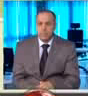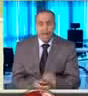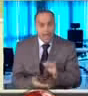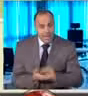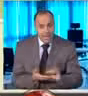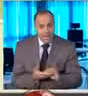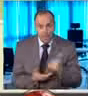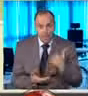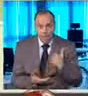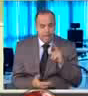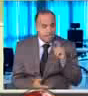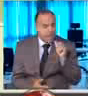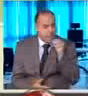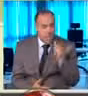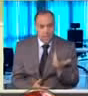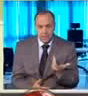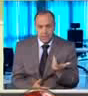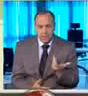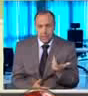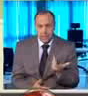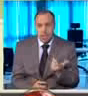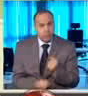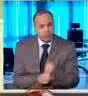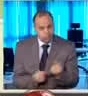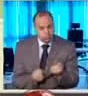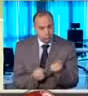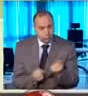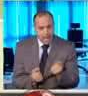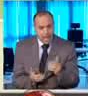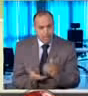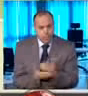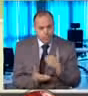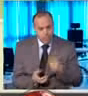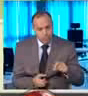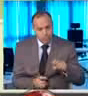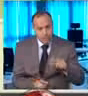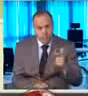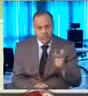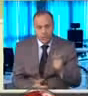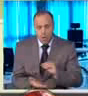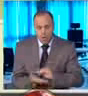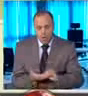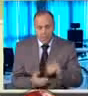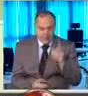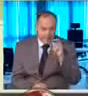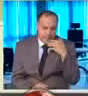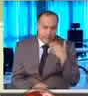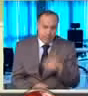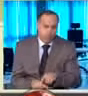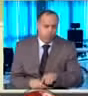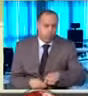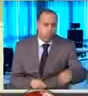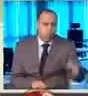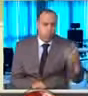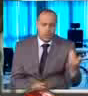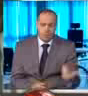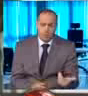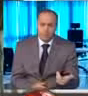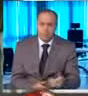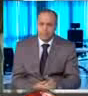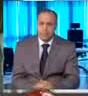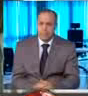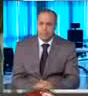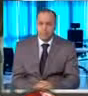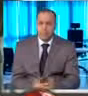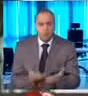ما عنديش ما نحب نطور المشروع نتاعي، أما الإجراءات الإدارية معناها تطلب برشا وقت.